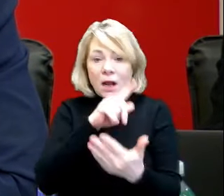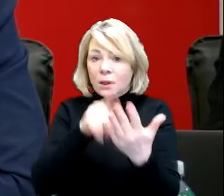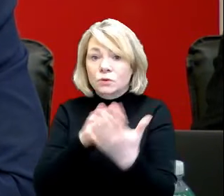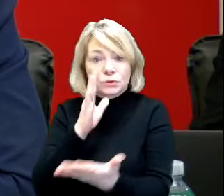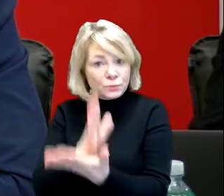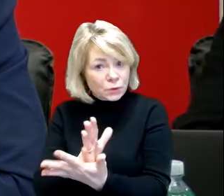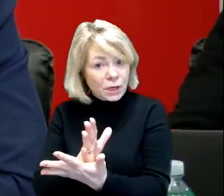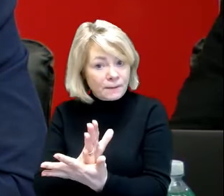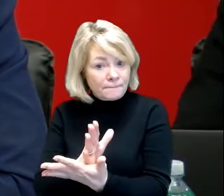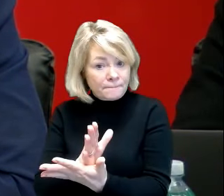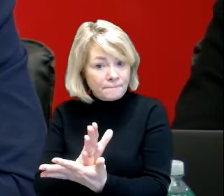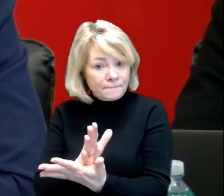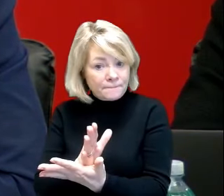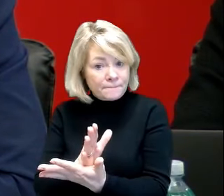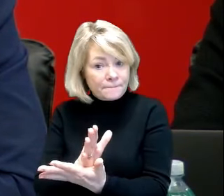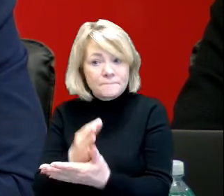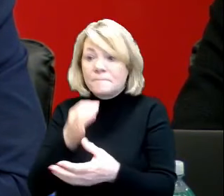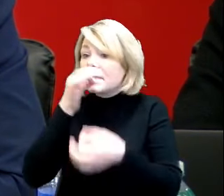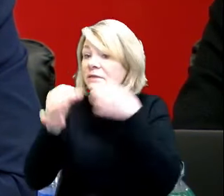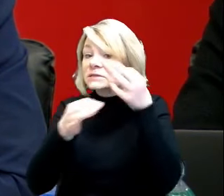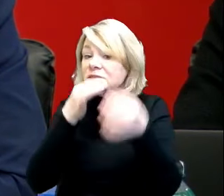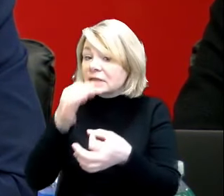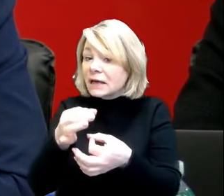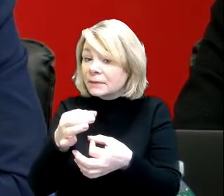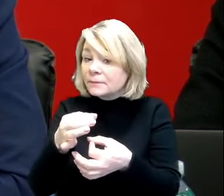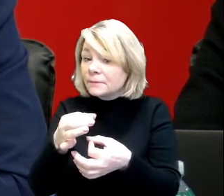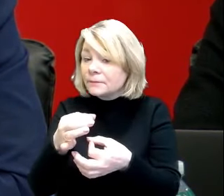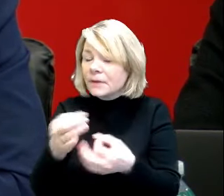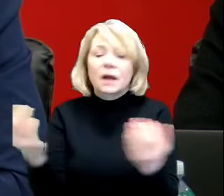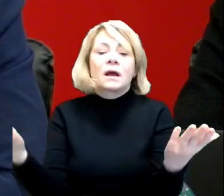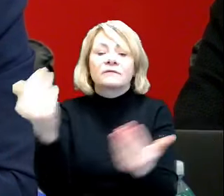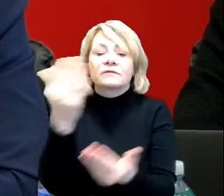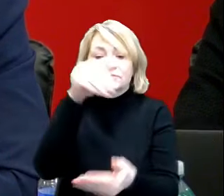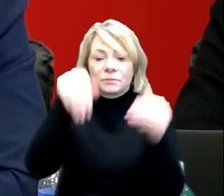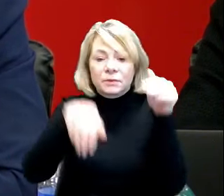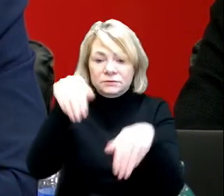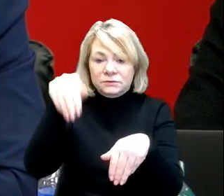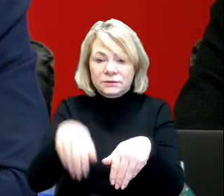pranešėjui pasisakymų kviečiu balsuoti